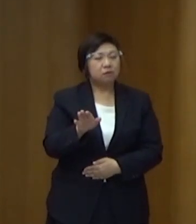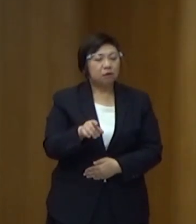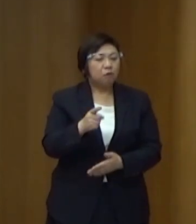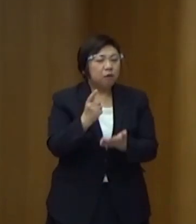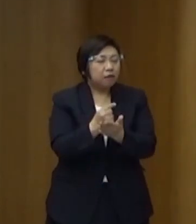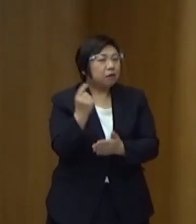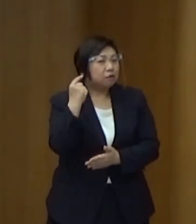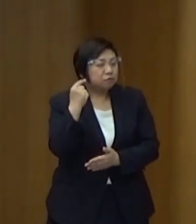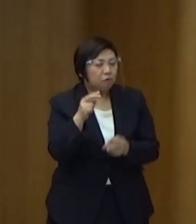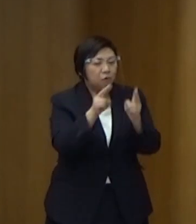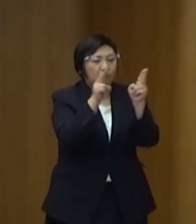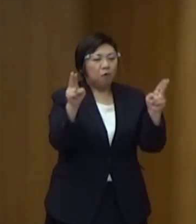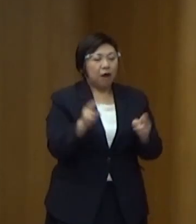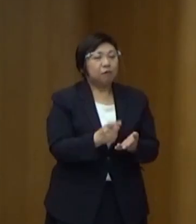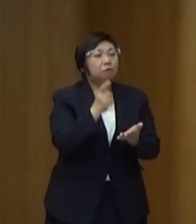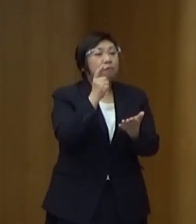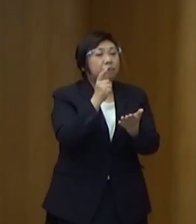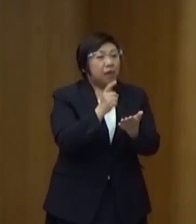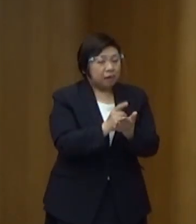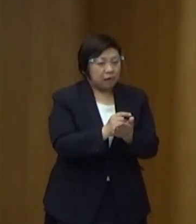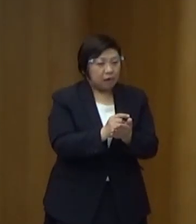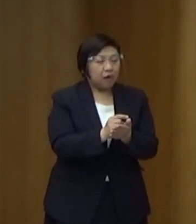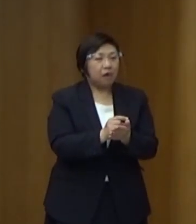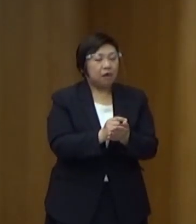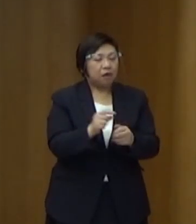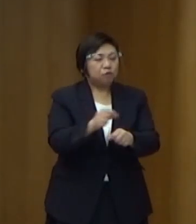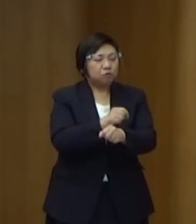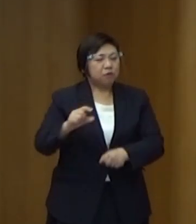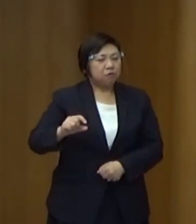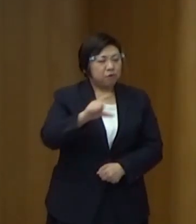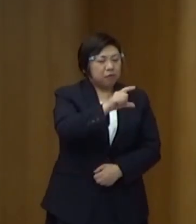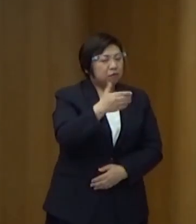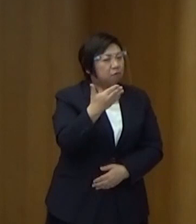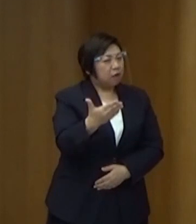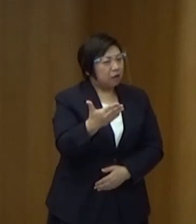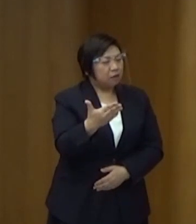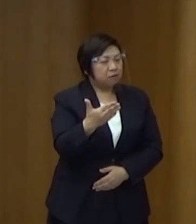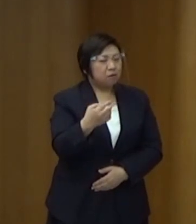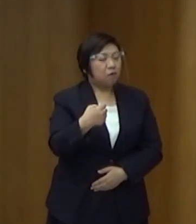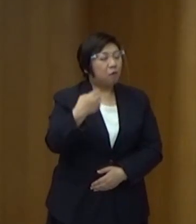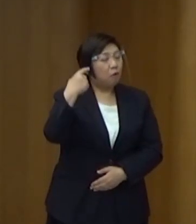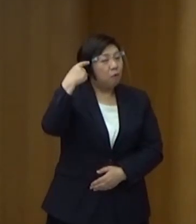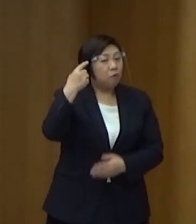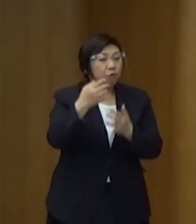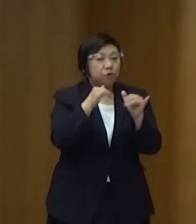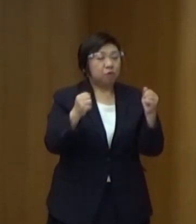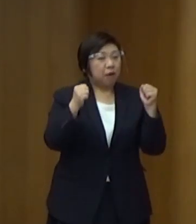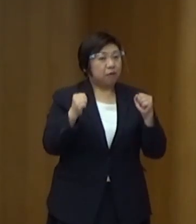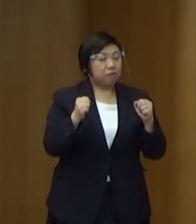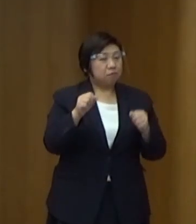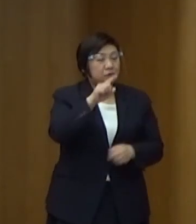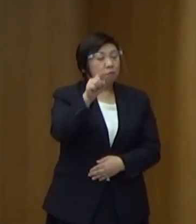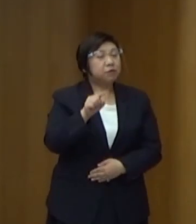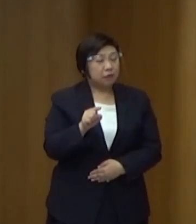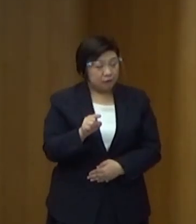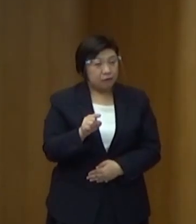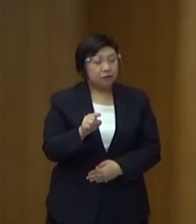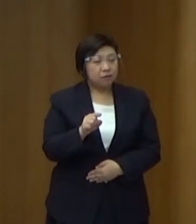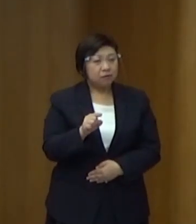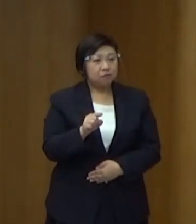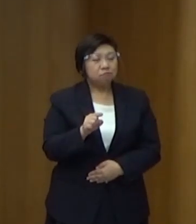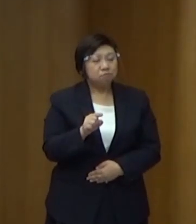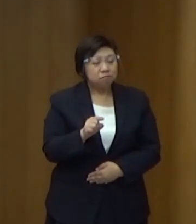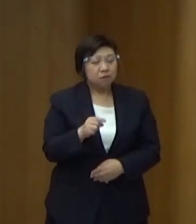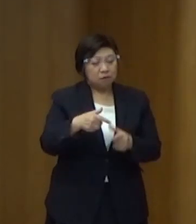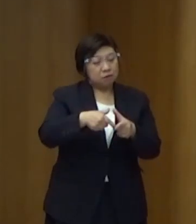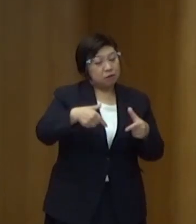と北海道だけが変異株が大きく増えているのではないかという印象を持たれる方もいるかもしれませんけれども、これはちょ